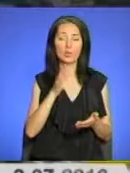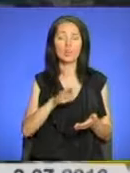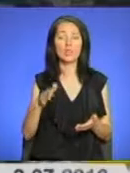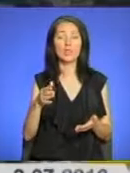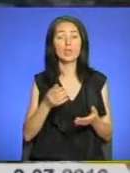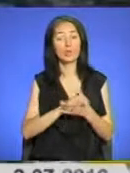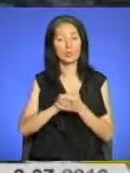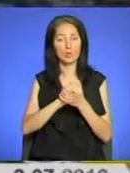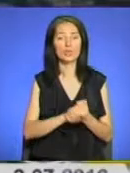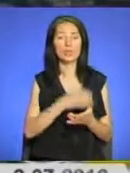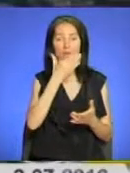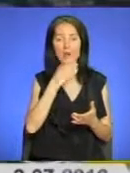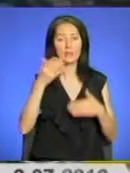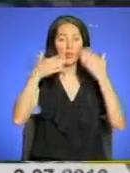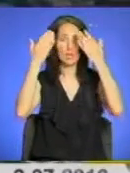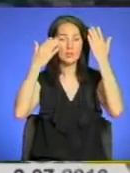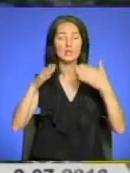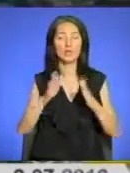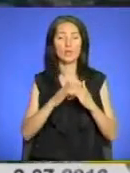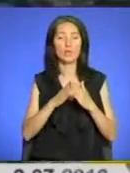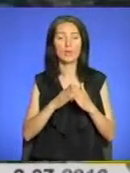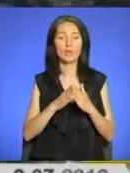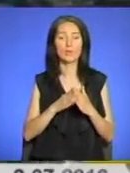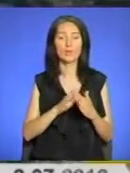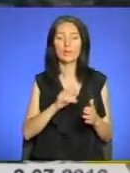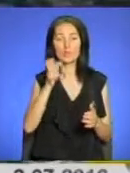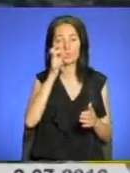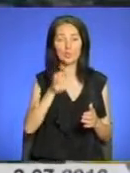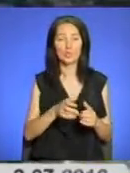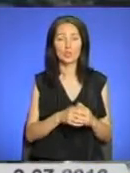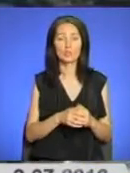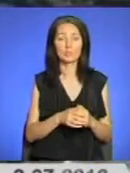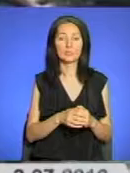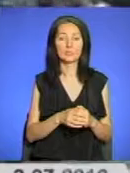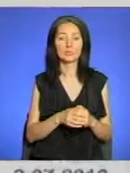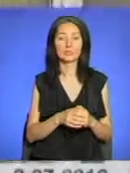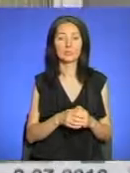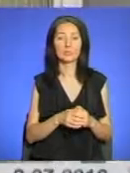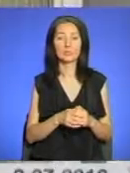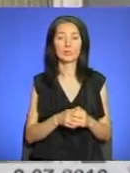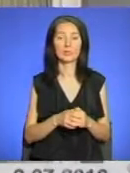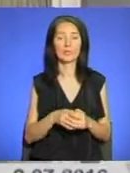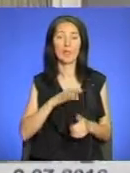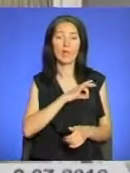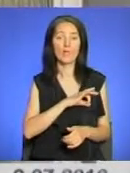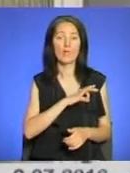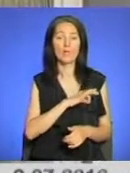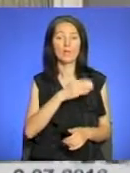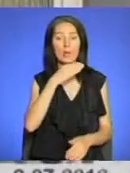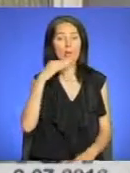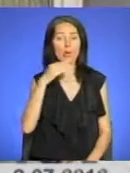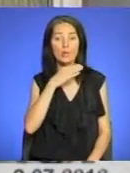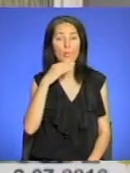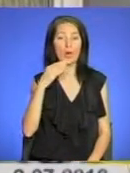файні, весело в домі, не скучно. І то гарно. Виховуєте